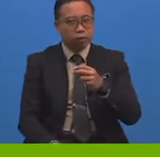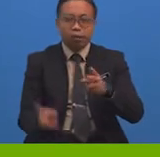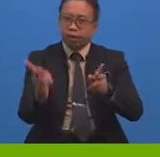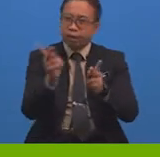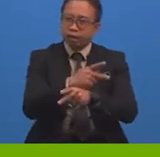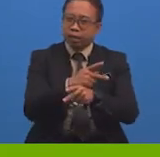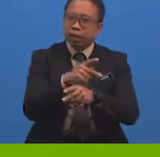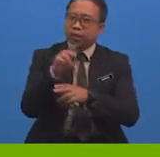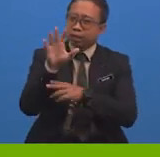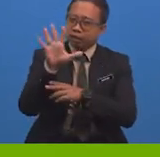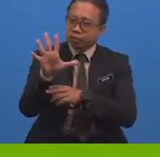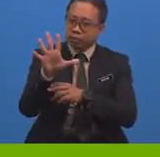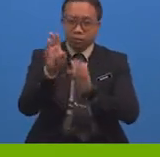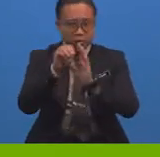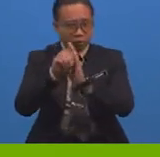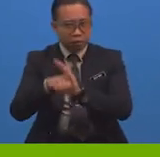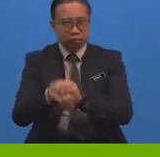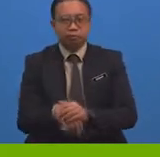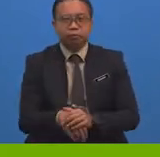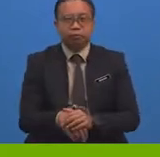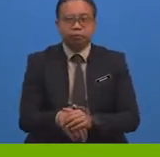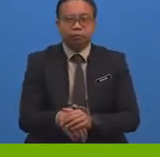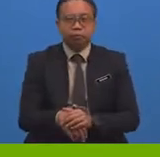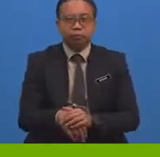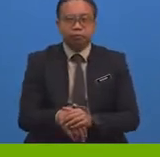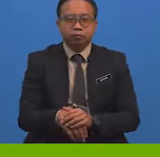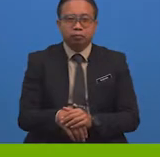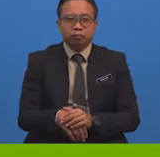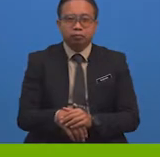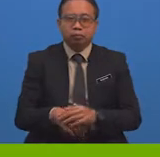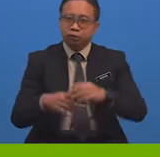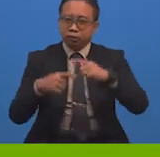drop ini memilih =